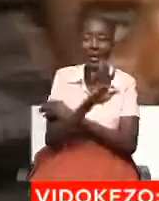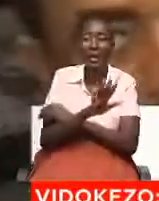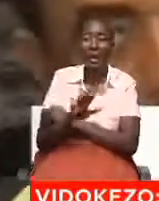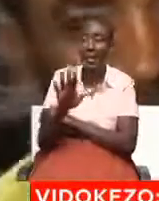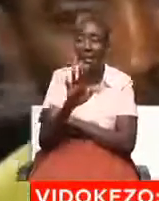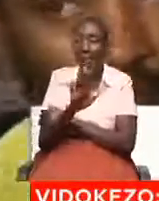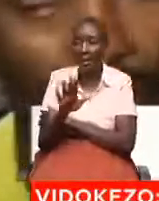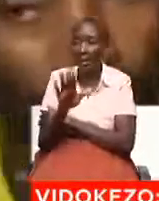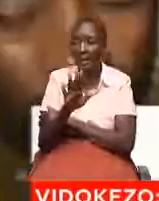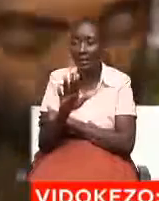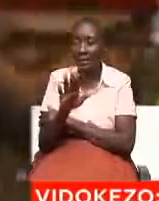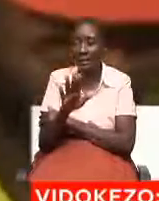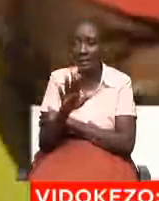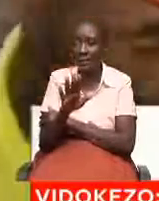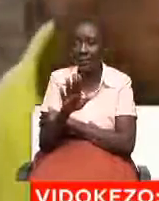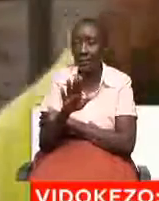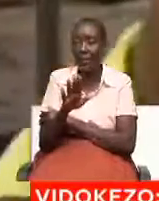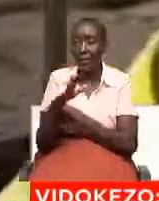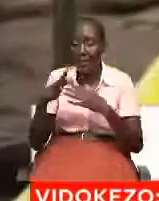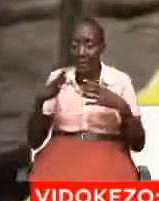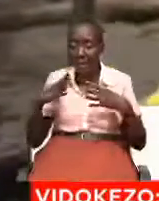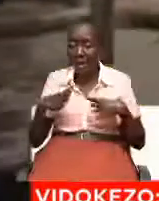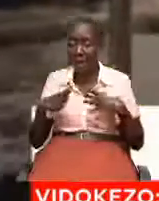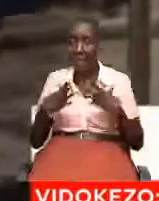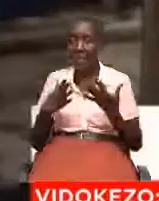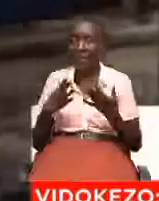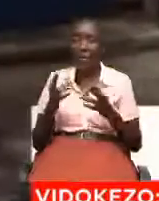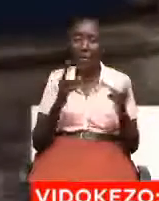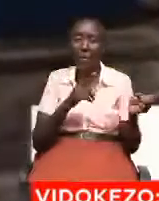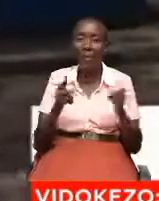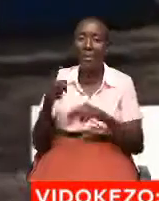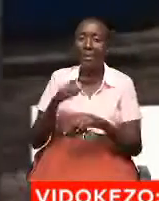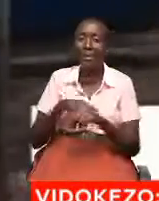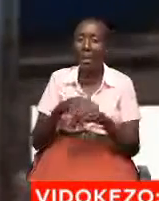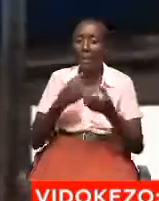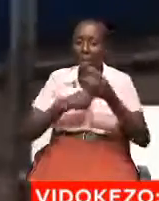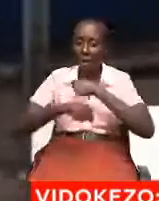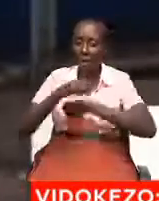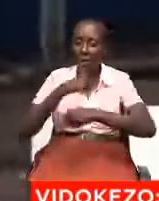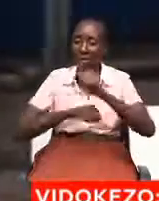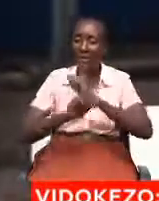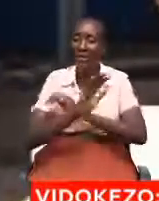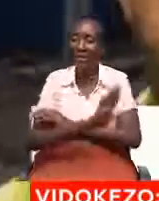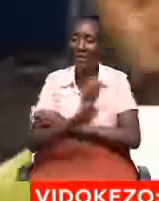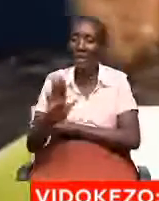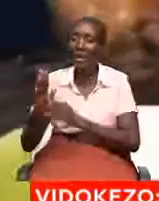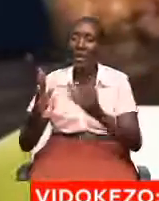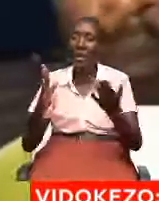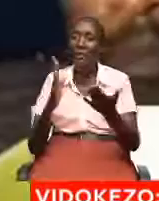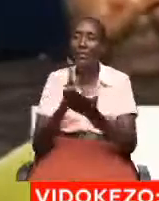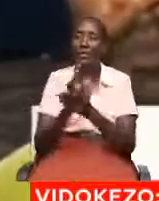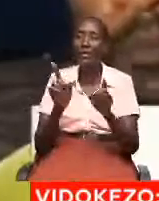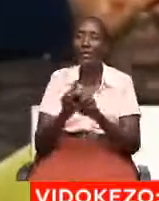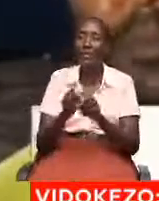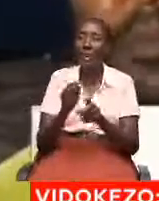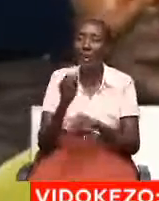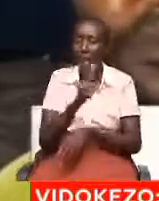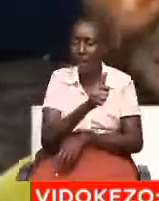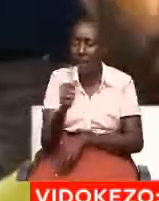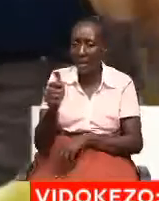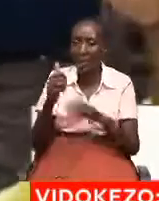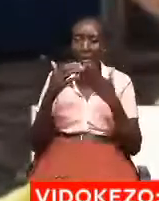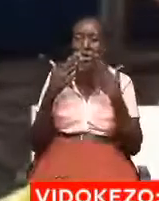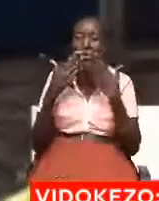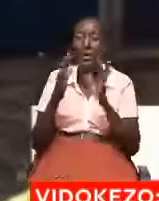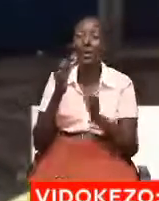find our residents. Normally when they are conducting their activities, we ensure that we have fumigated those areas.